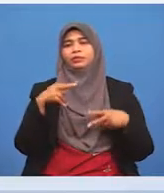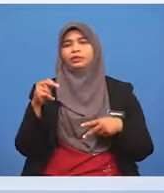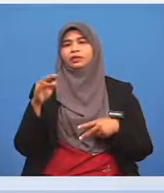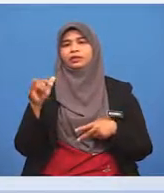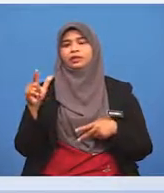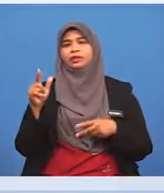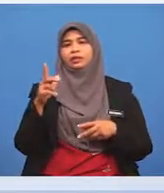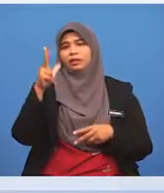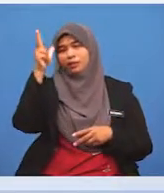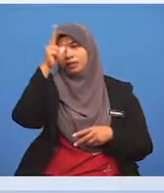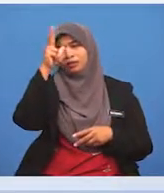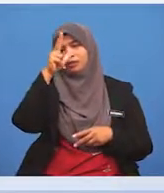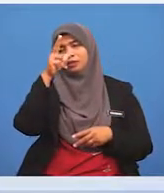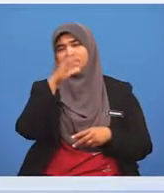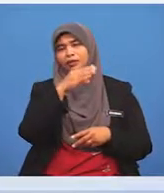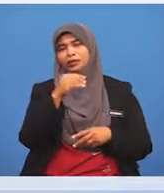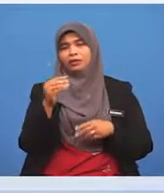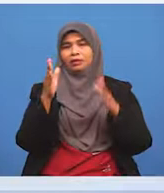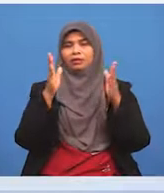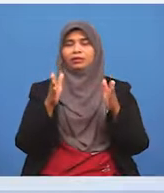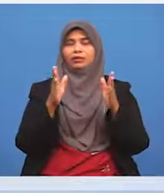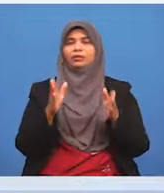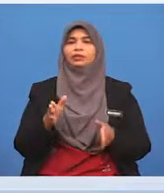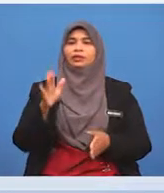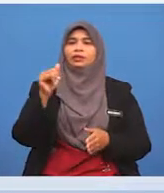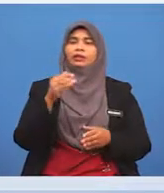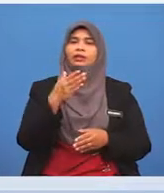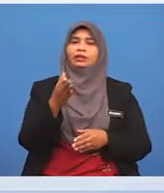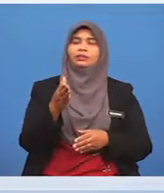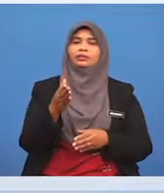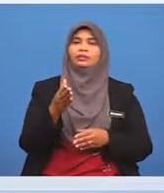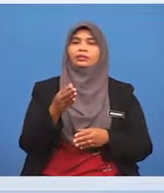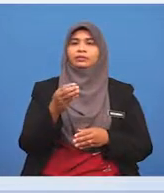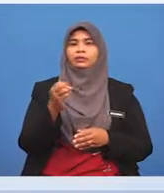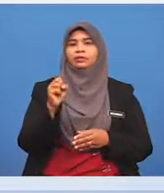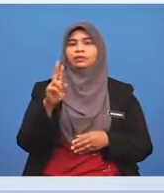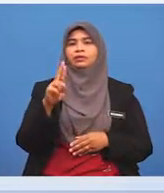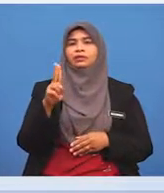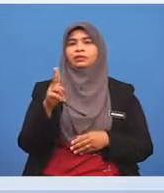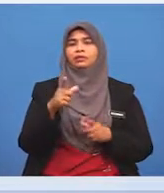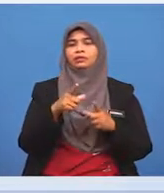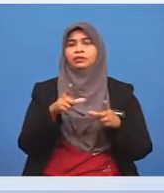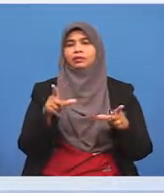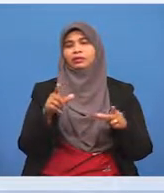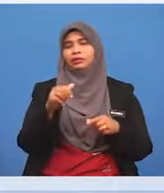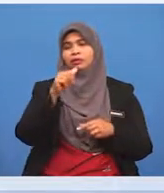Allah tiada mempunyai apa-apa walaupun setipis selaput biji kurma.